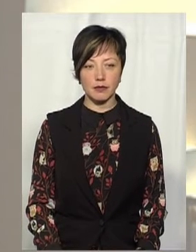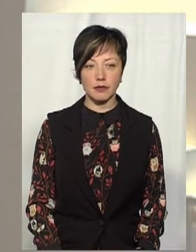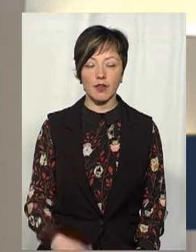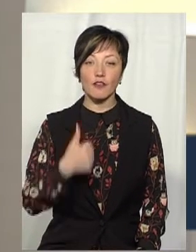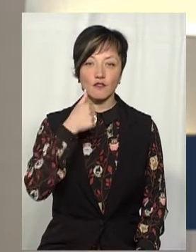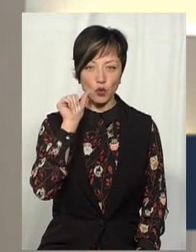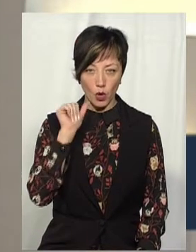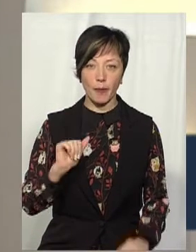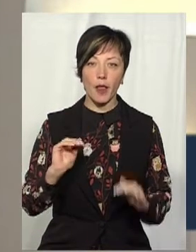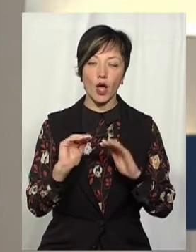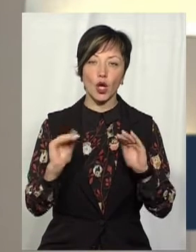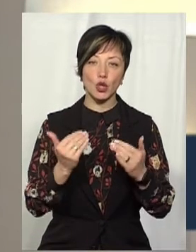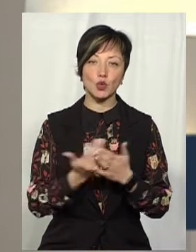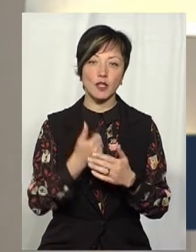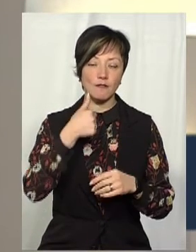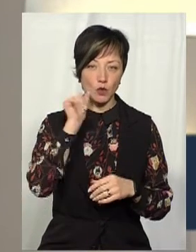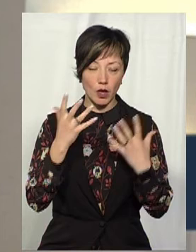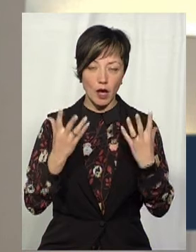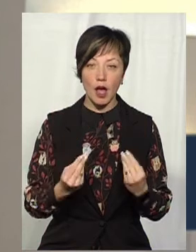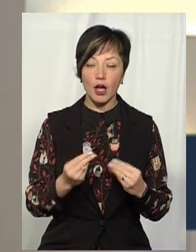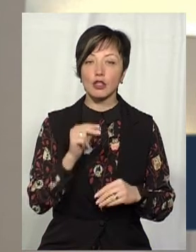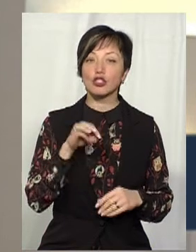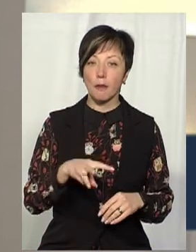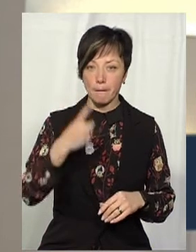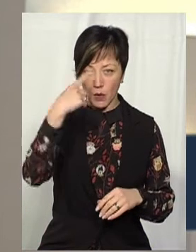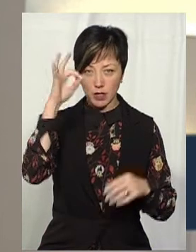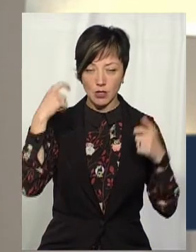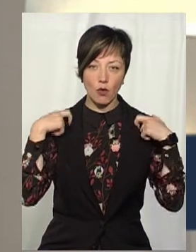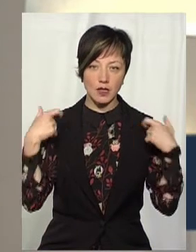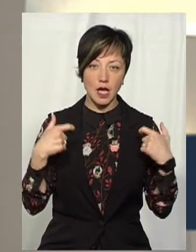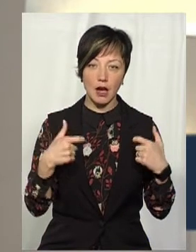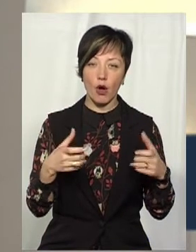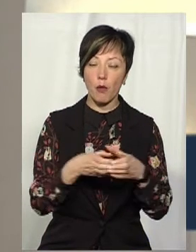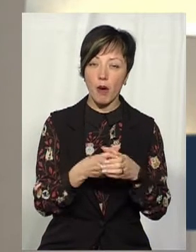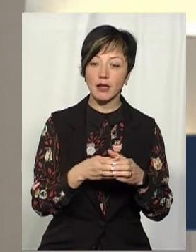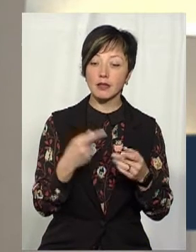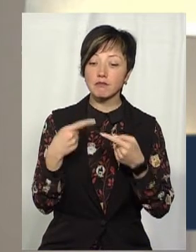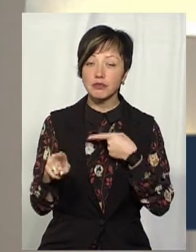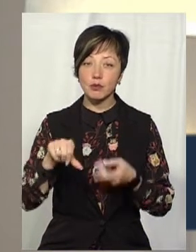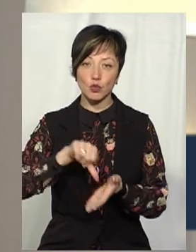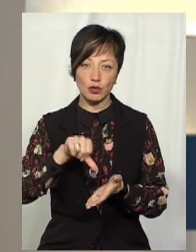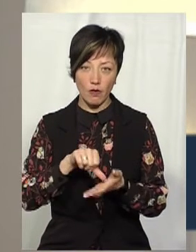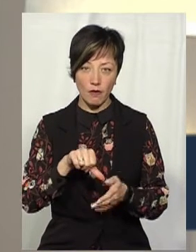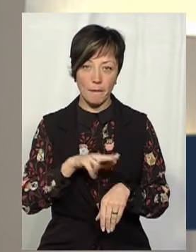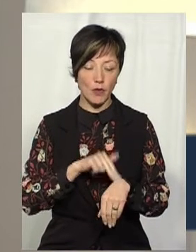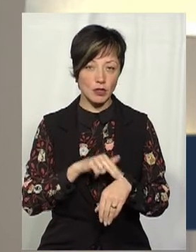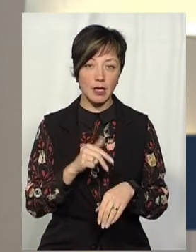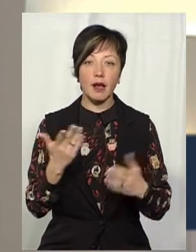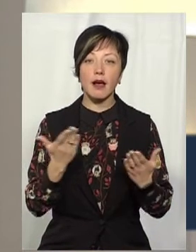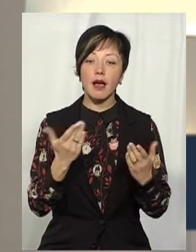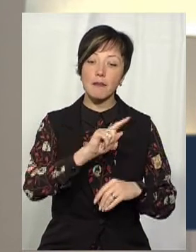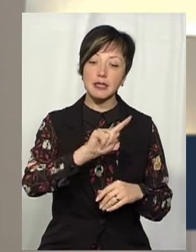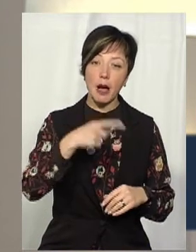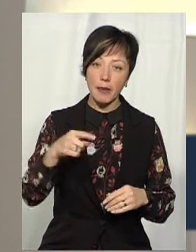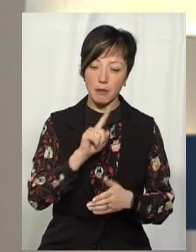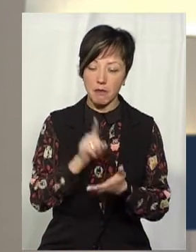Від учора, бо сюжет за вчора. А чим поліцейські офіцери громад будуть відрізнятись від дільничих? Яким запитам громад